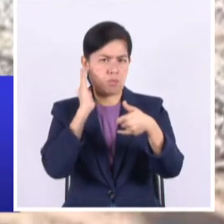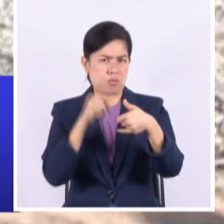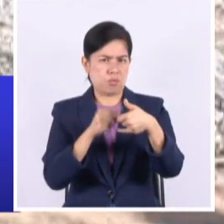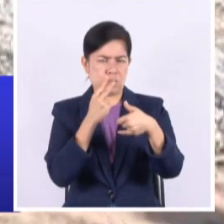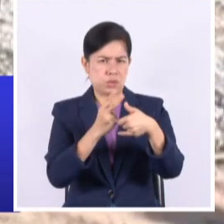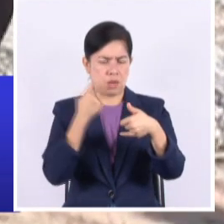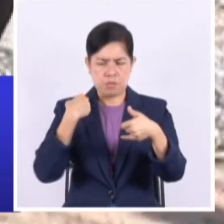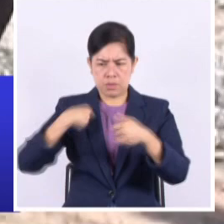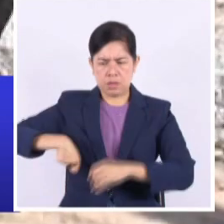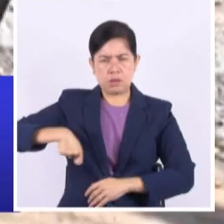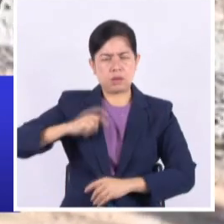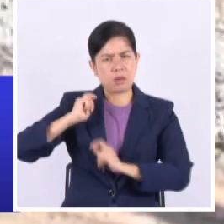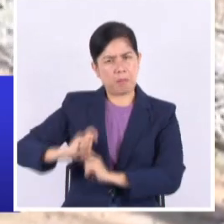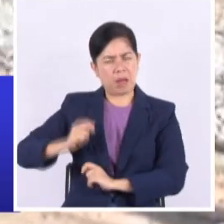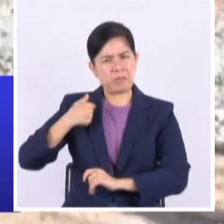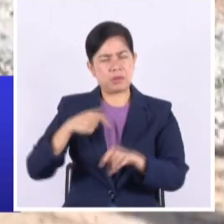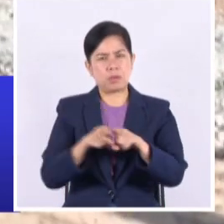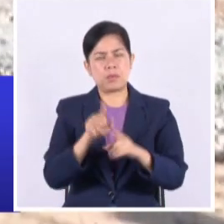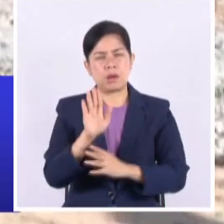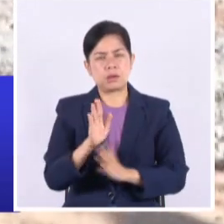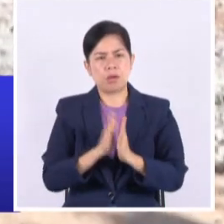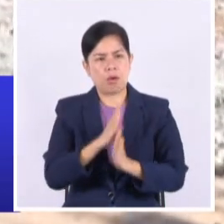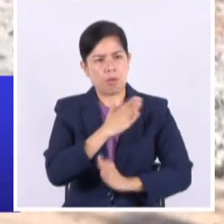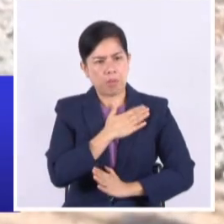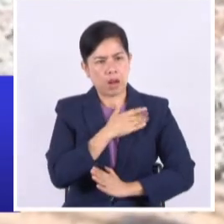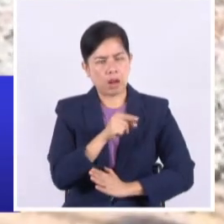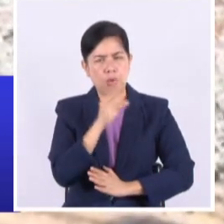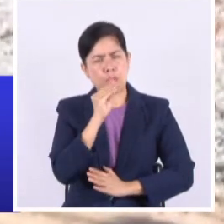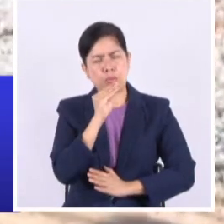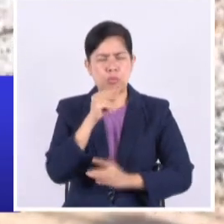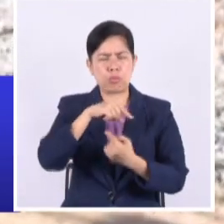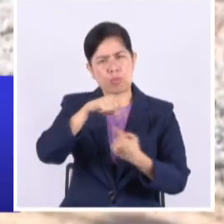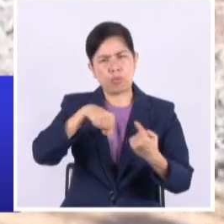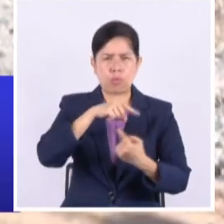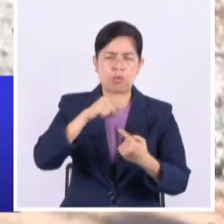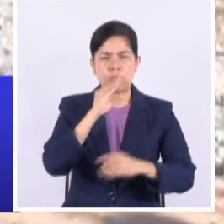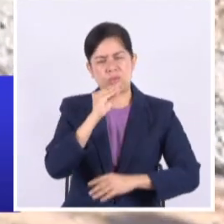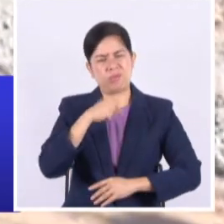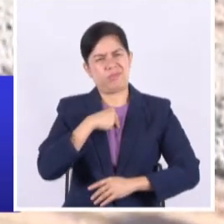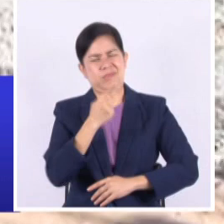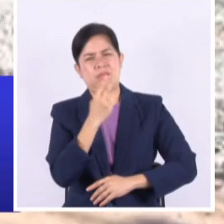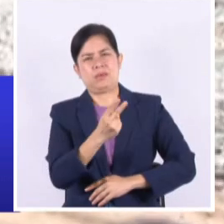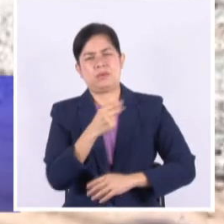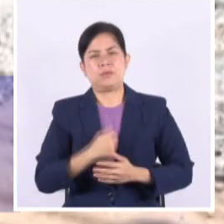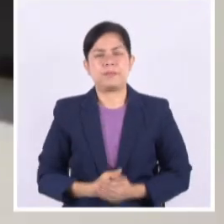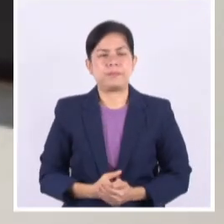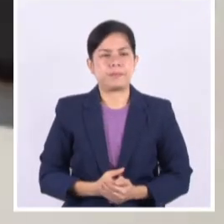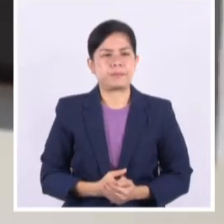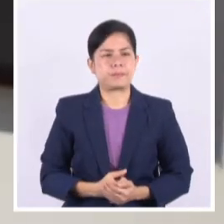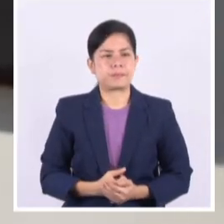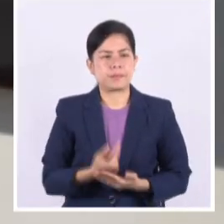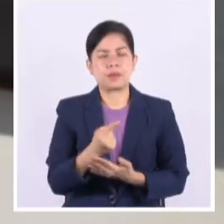ะพูดจาวกไปบนมาย้ำอยู่ตลอดเวลาว่ากูไม่ในบ้าเออแต่ที่แน่ๆไม่บ้าก็เมาอะนะคะนี่ค่ะคุ